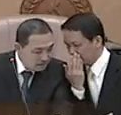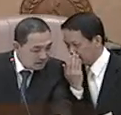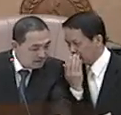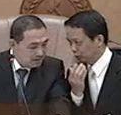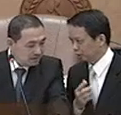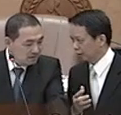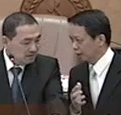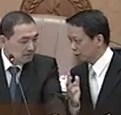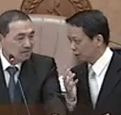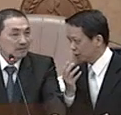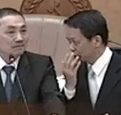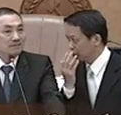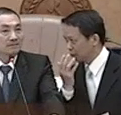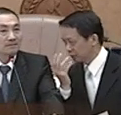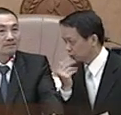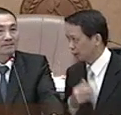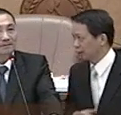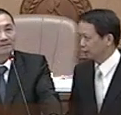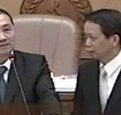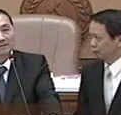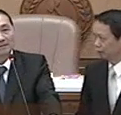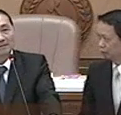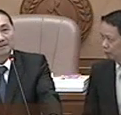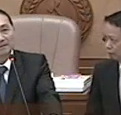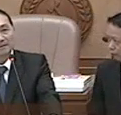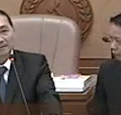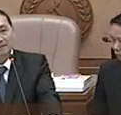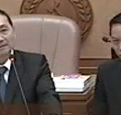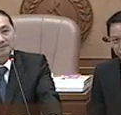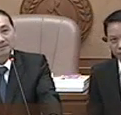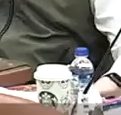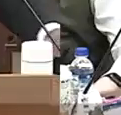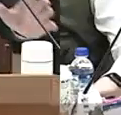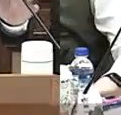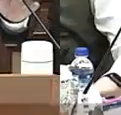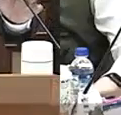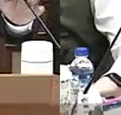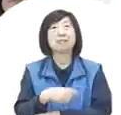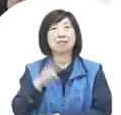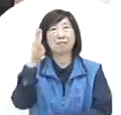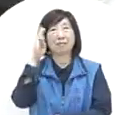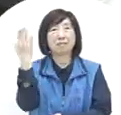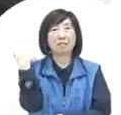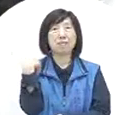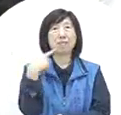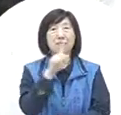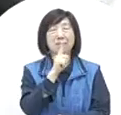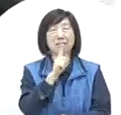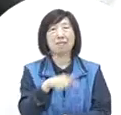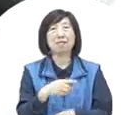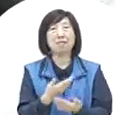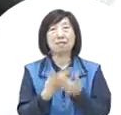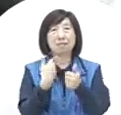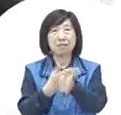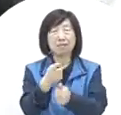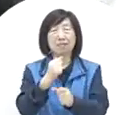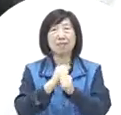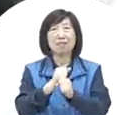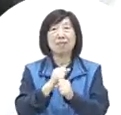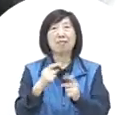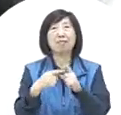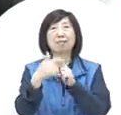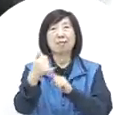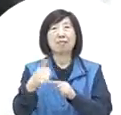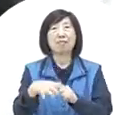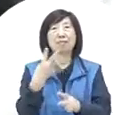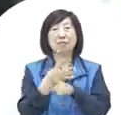绕跑参选之际之前，先行的履行承诺，让我们的清洁人员的夜点费可以